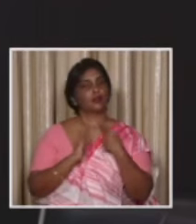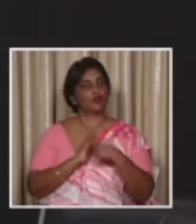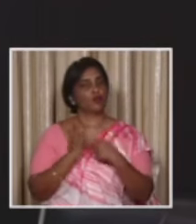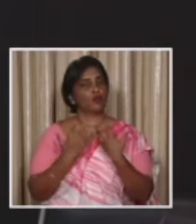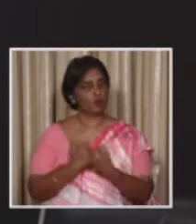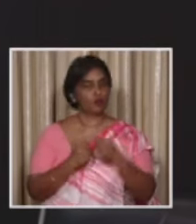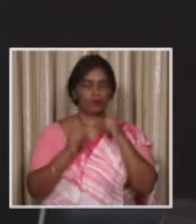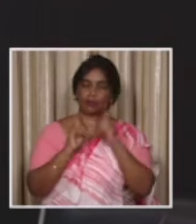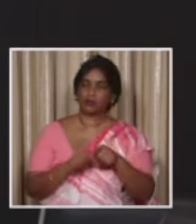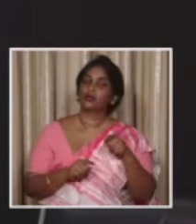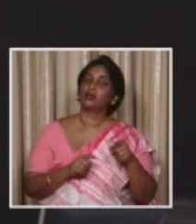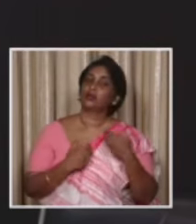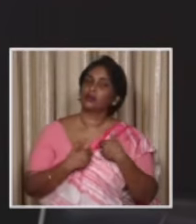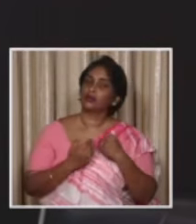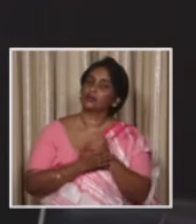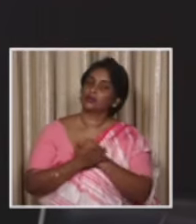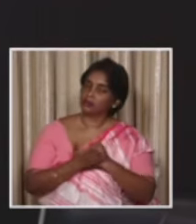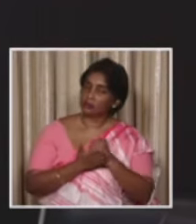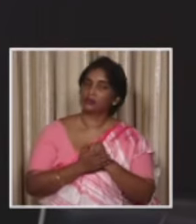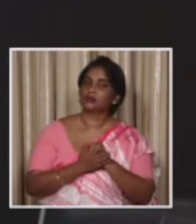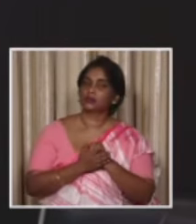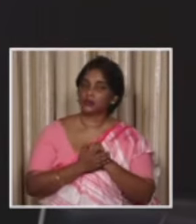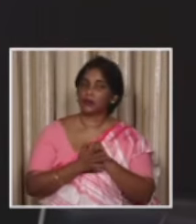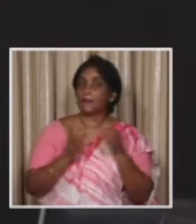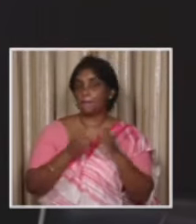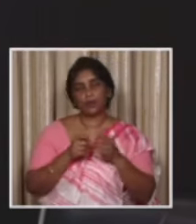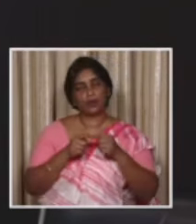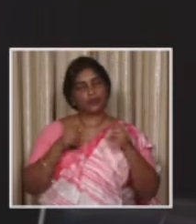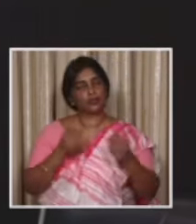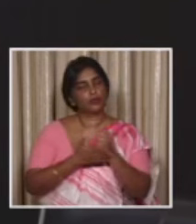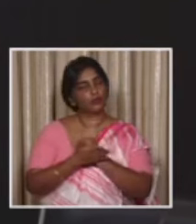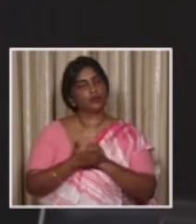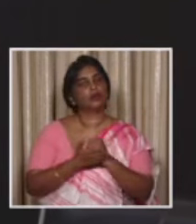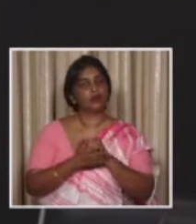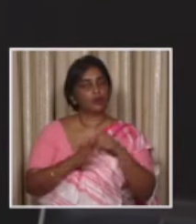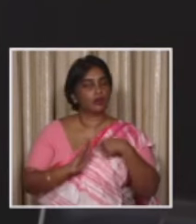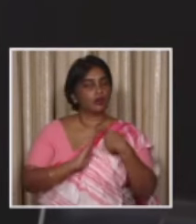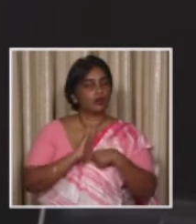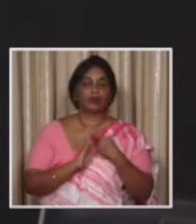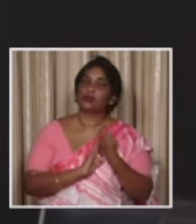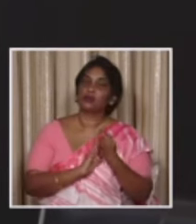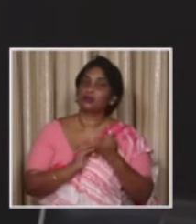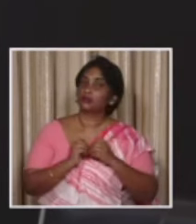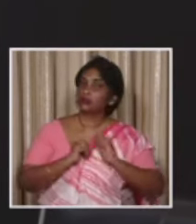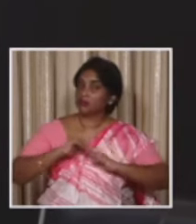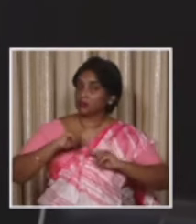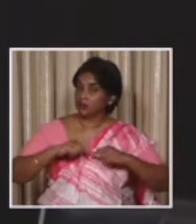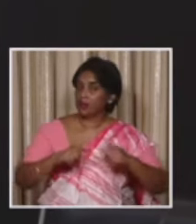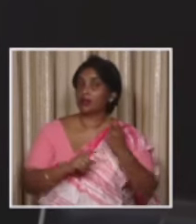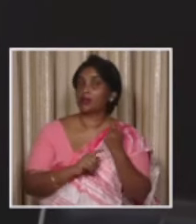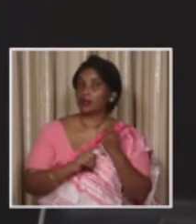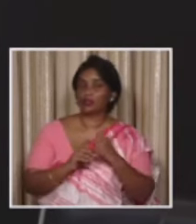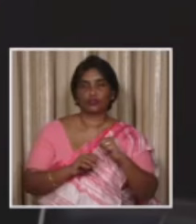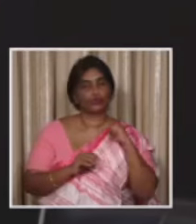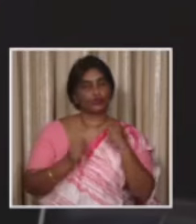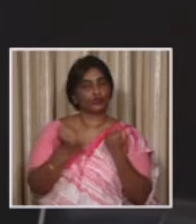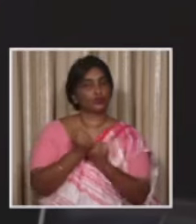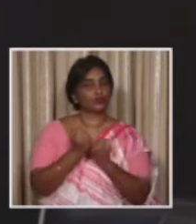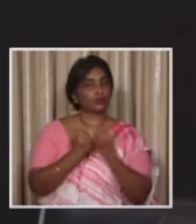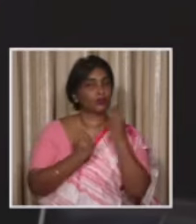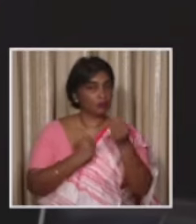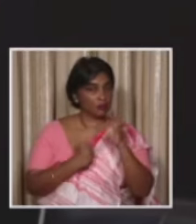කියලා. එසා අපි සියලු දෙනා පක්ෂ විපක්ෂ සියලු දෙනා මේ රටේ ආර්ථිකය ගෙනියනවා නම් ආර්ථිකයට හයියක් ශක්තියක්